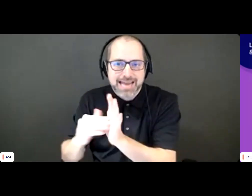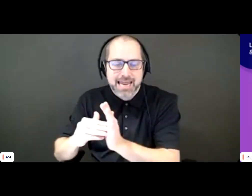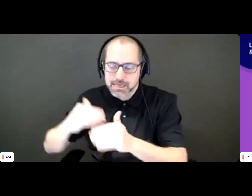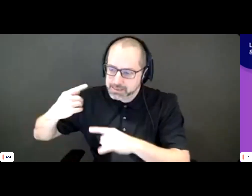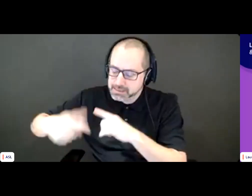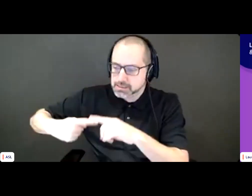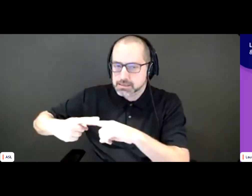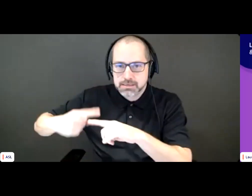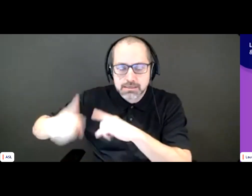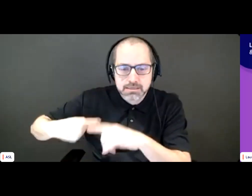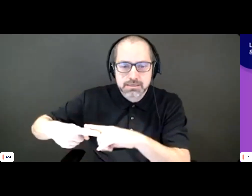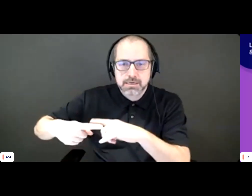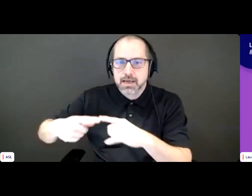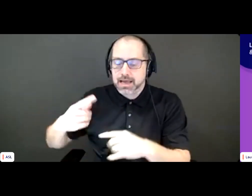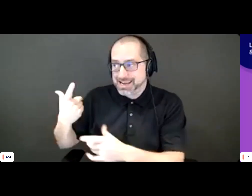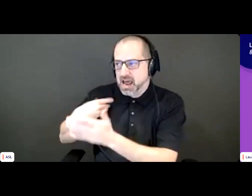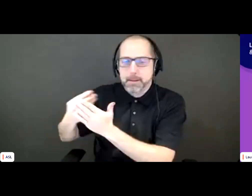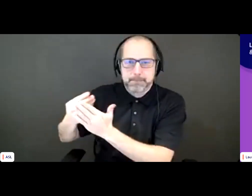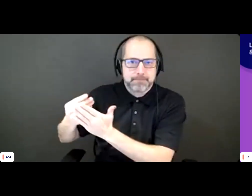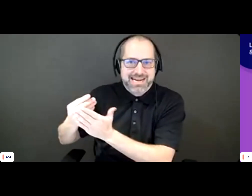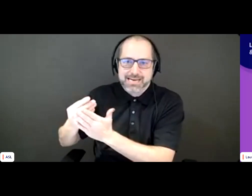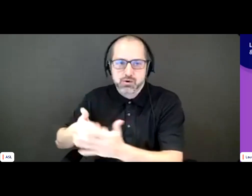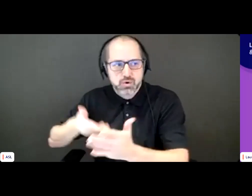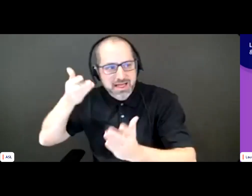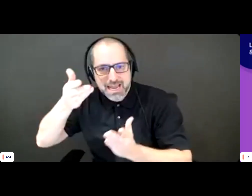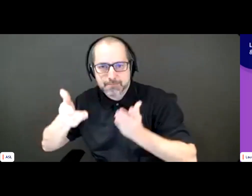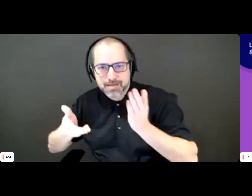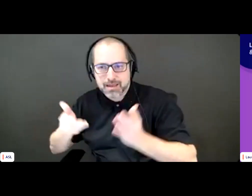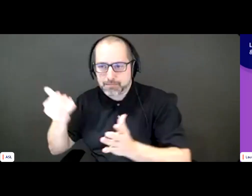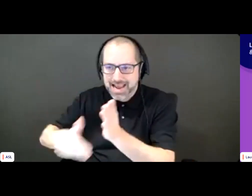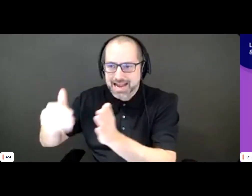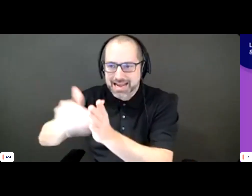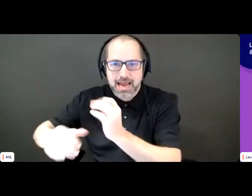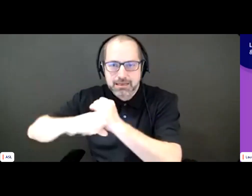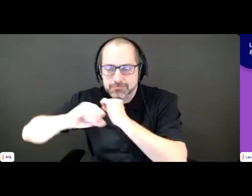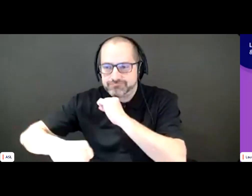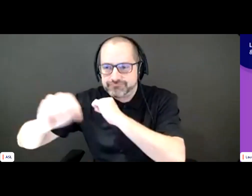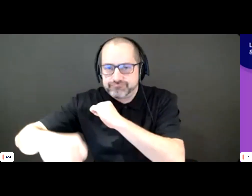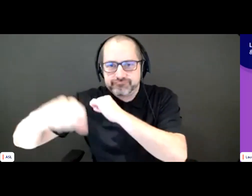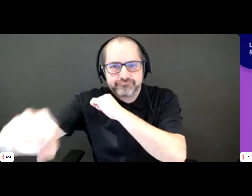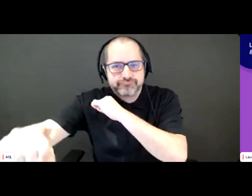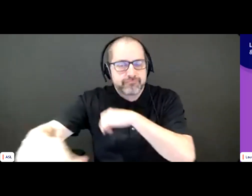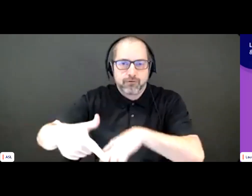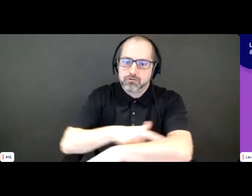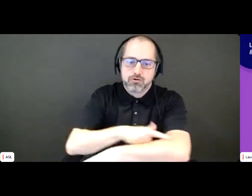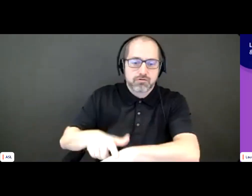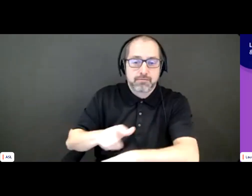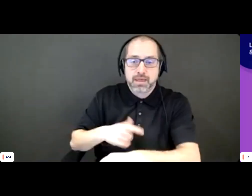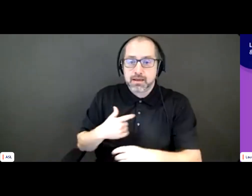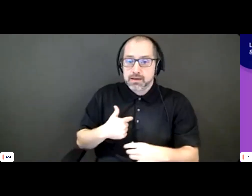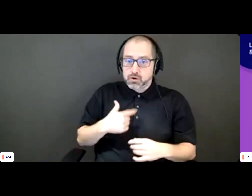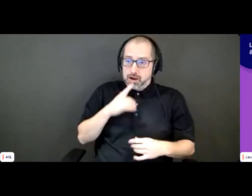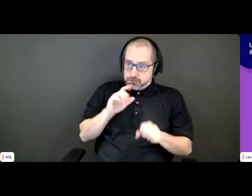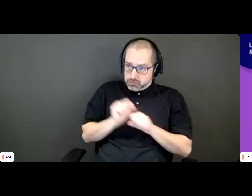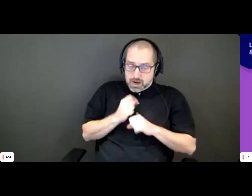recommencer il avait l'argent pour pour présenter ses causes une après l'autre mais lorsque